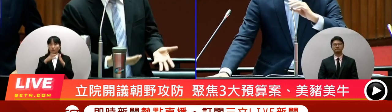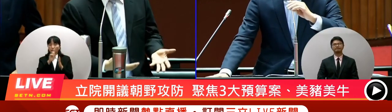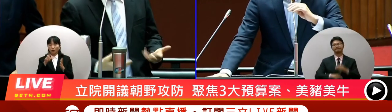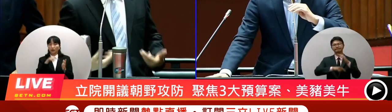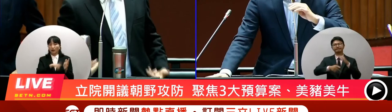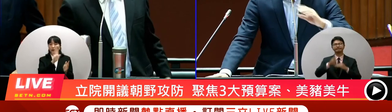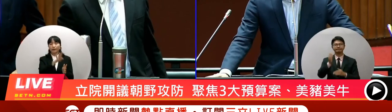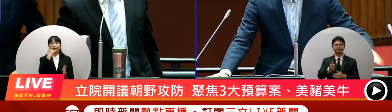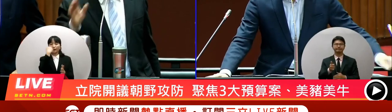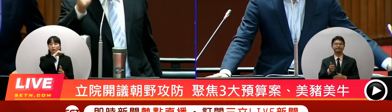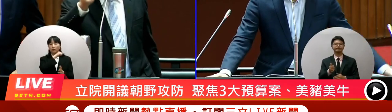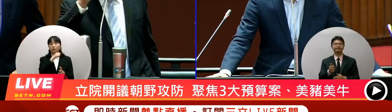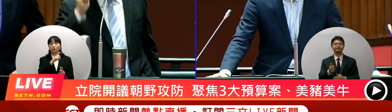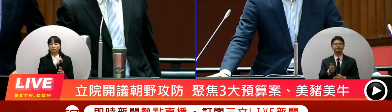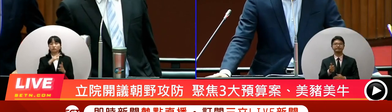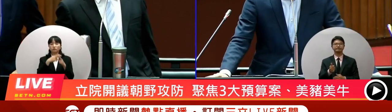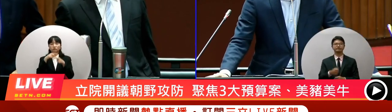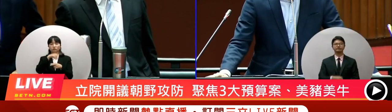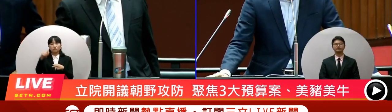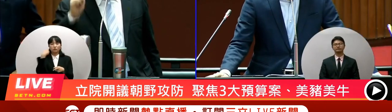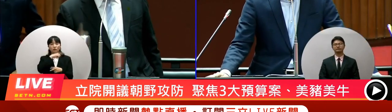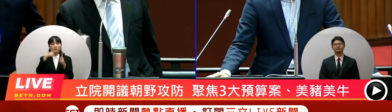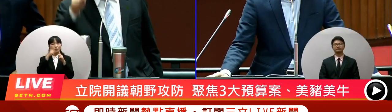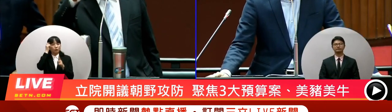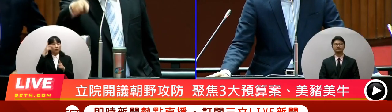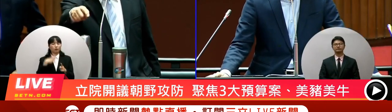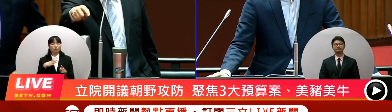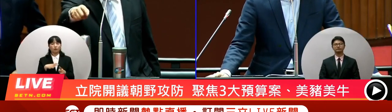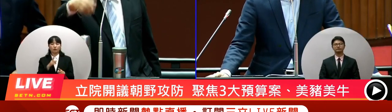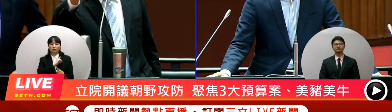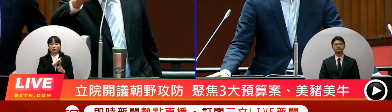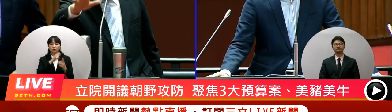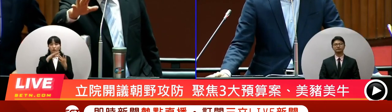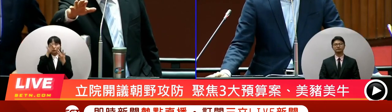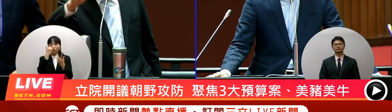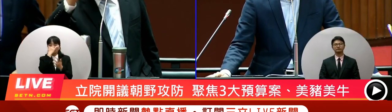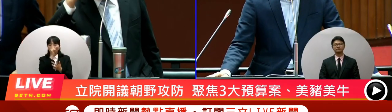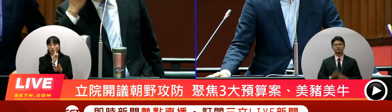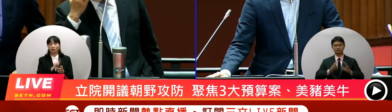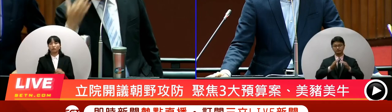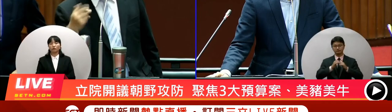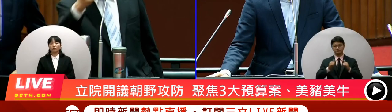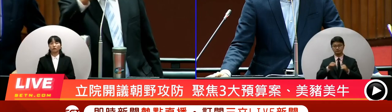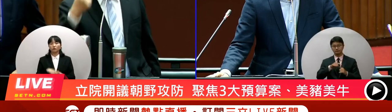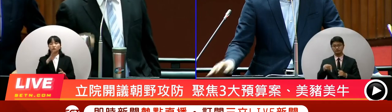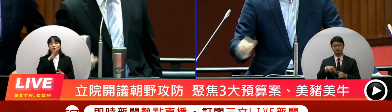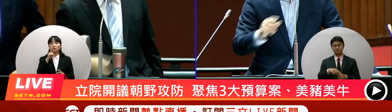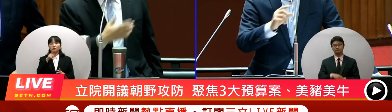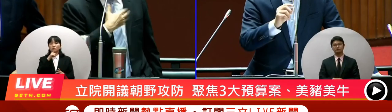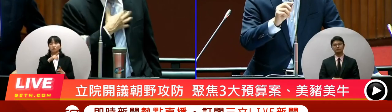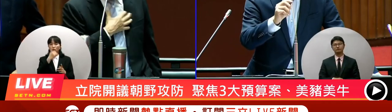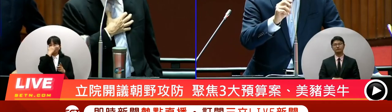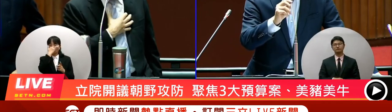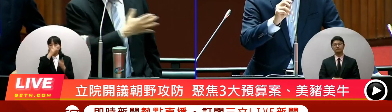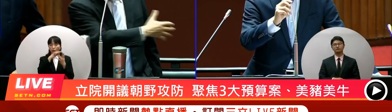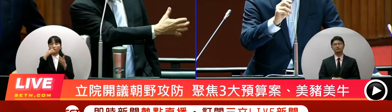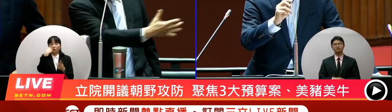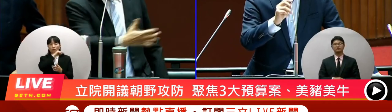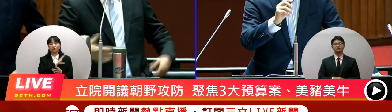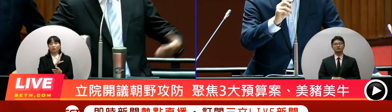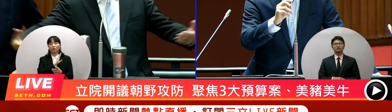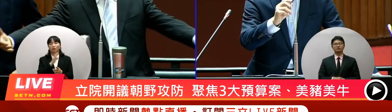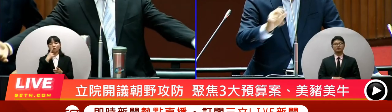猪我相信台湾人足够的啦， 国人 吃台湾猪没有连吃下就知道，那依我还